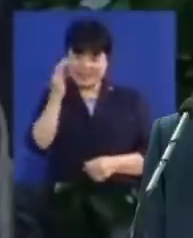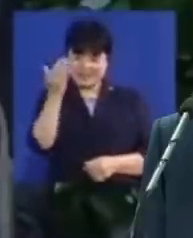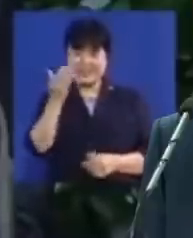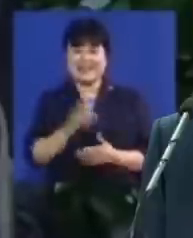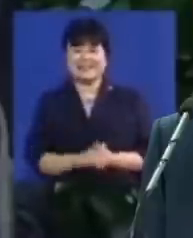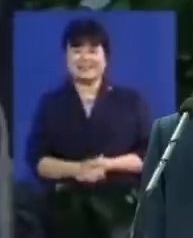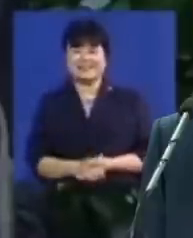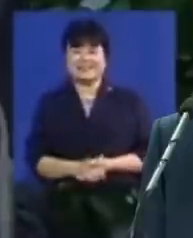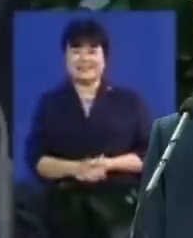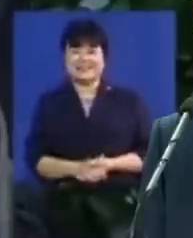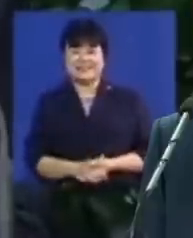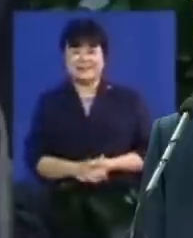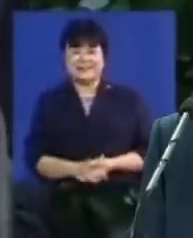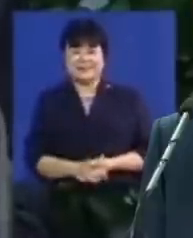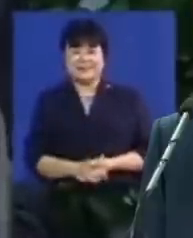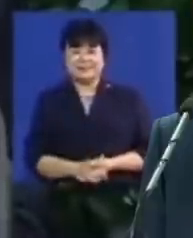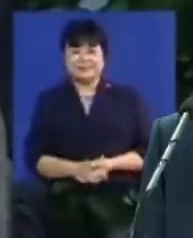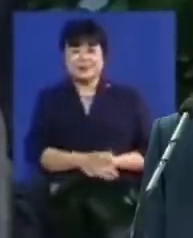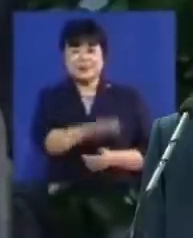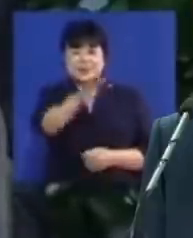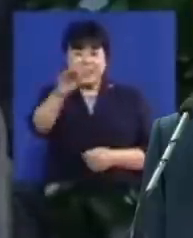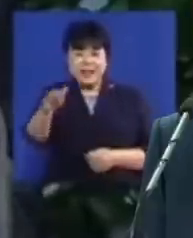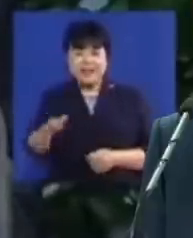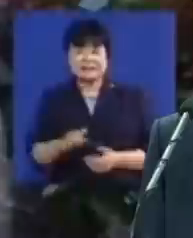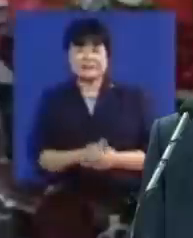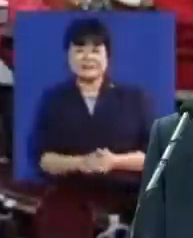것입니다. 우리가